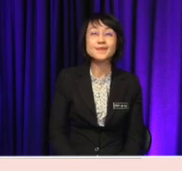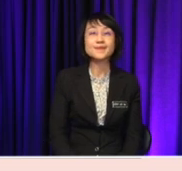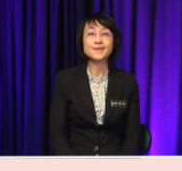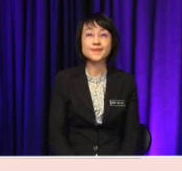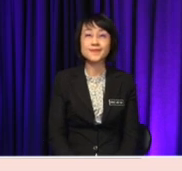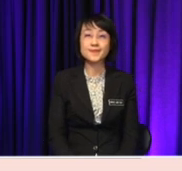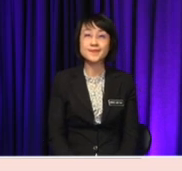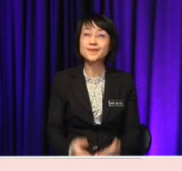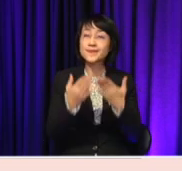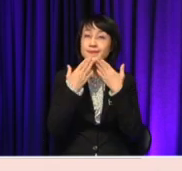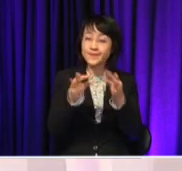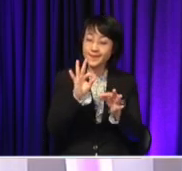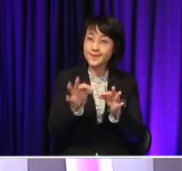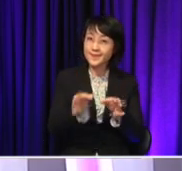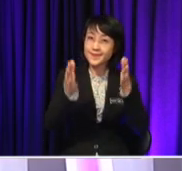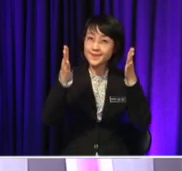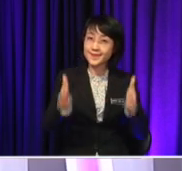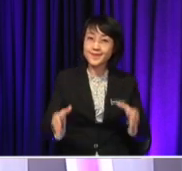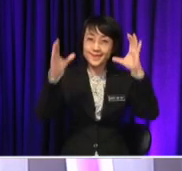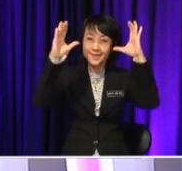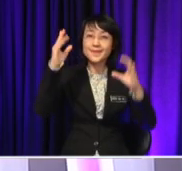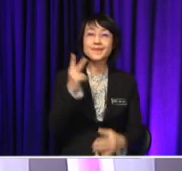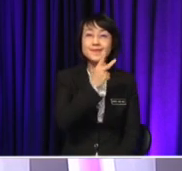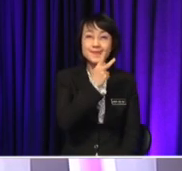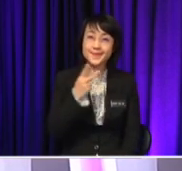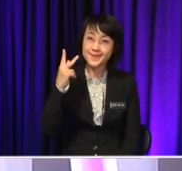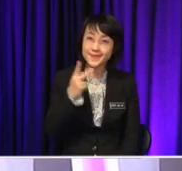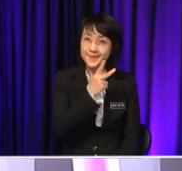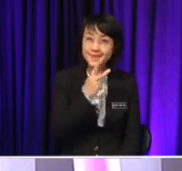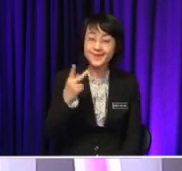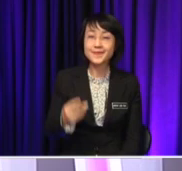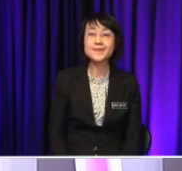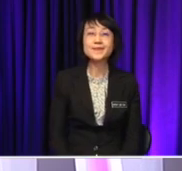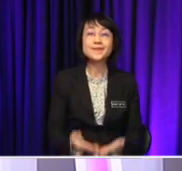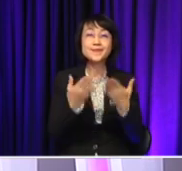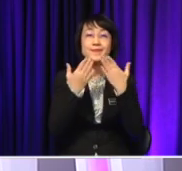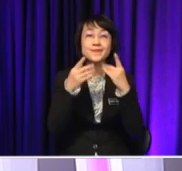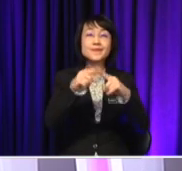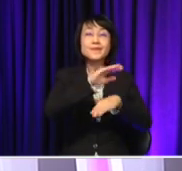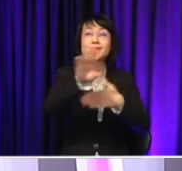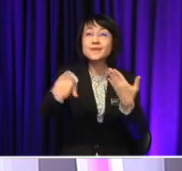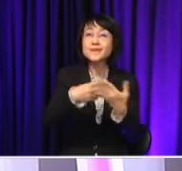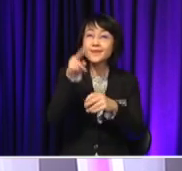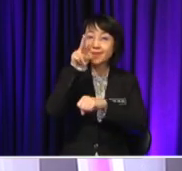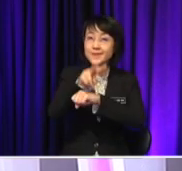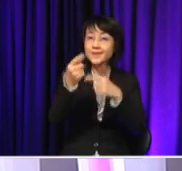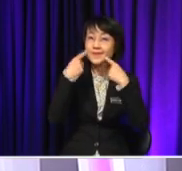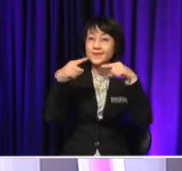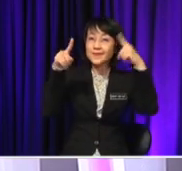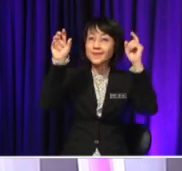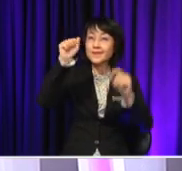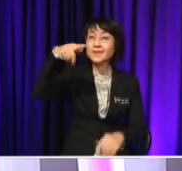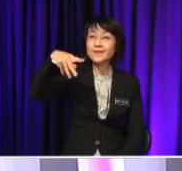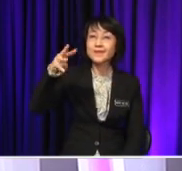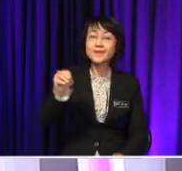kepada eee cek gu jurubase kita Cikgu Katty gitu dan juga kepada anda yang menonton sukses SPF 2022